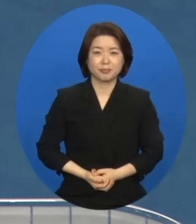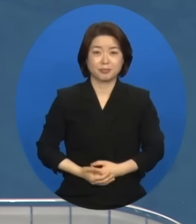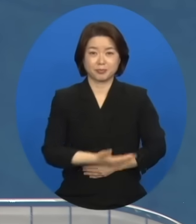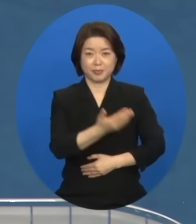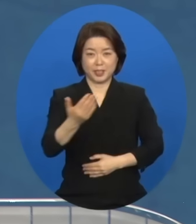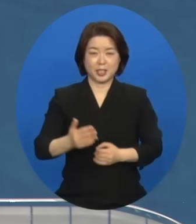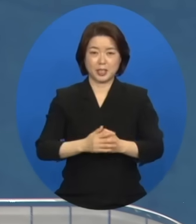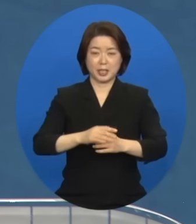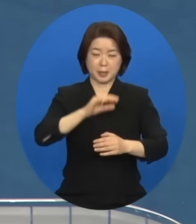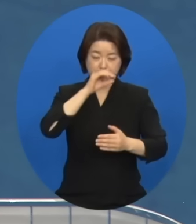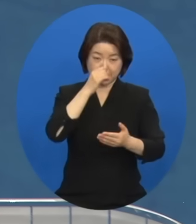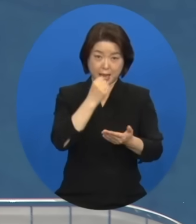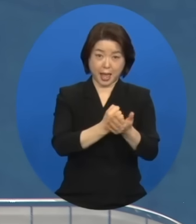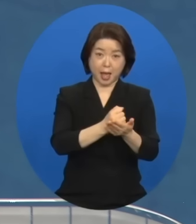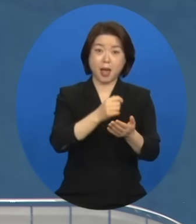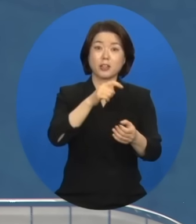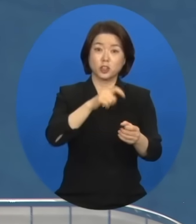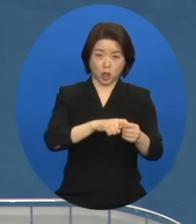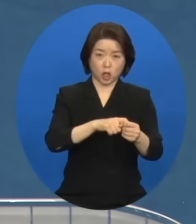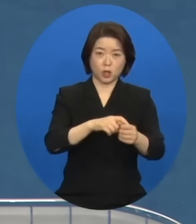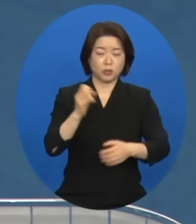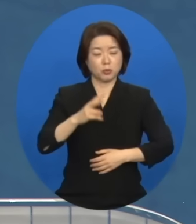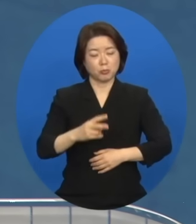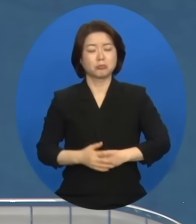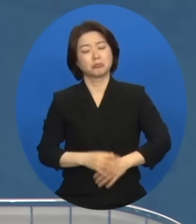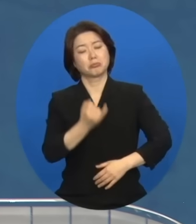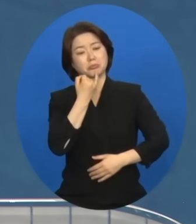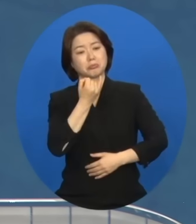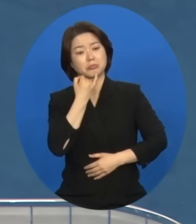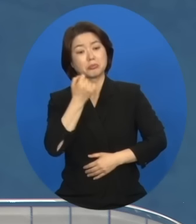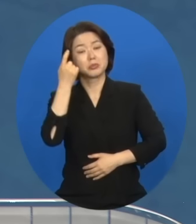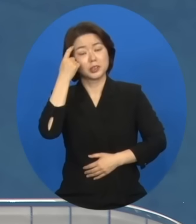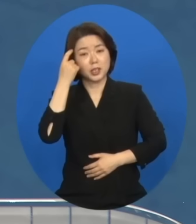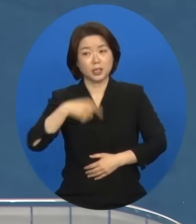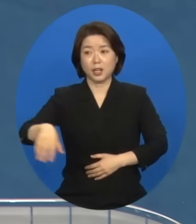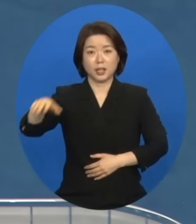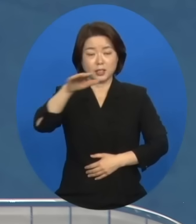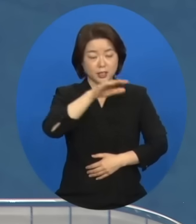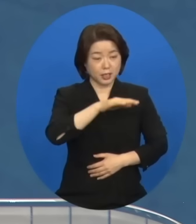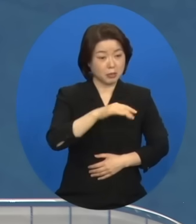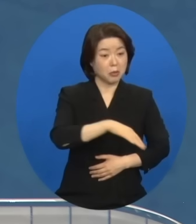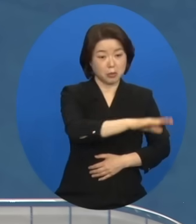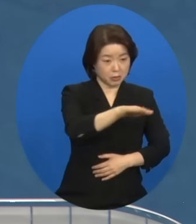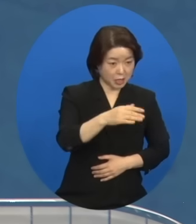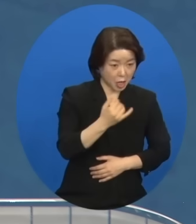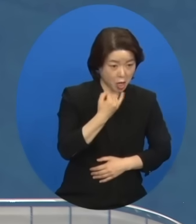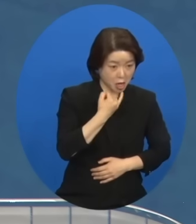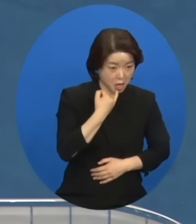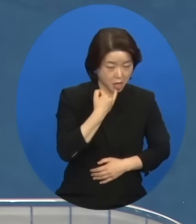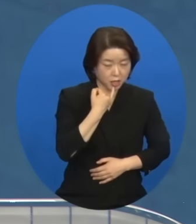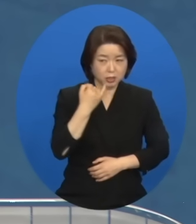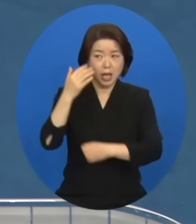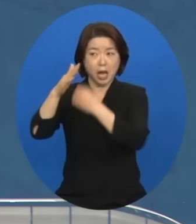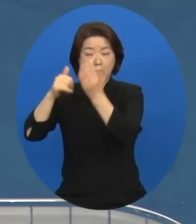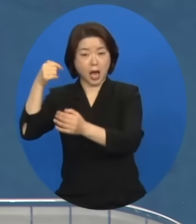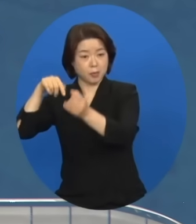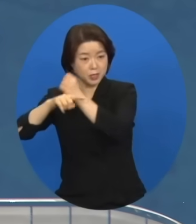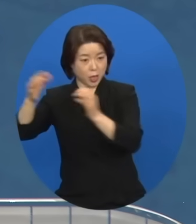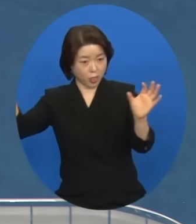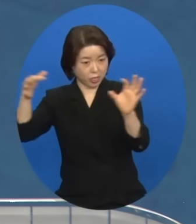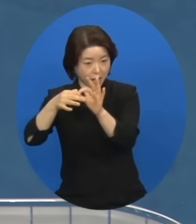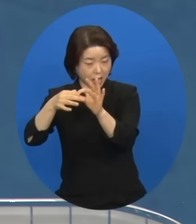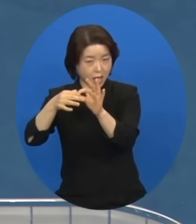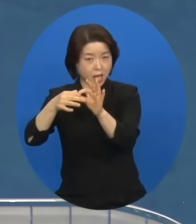여러분, 합리적인 것, 아주 그럴듯한 생각이라고 다 하나님의 뜻은 아니에요. 우리가 자기